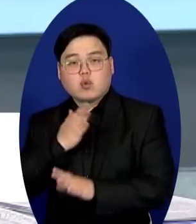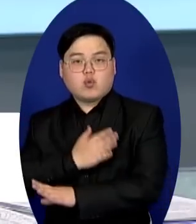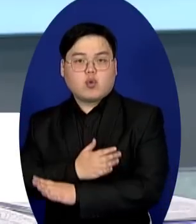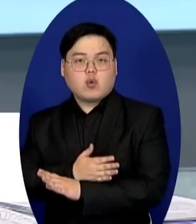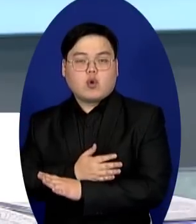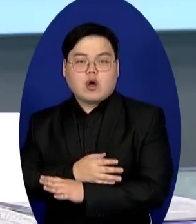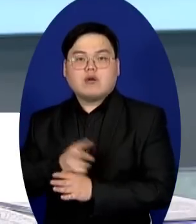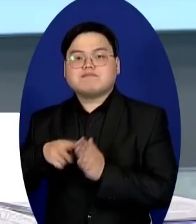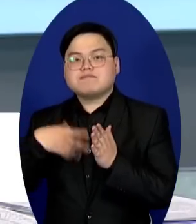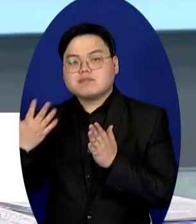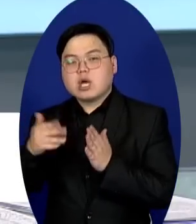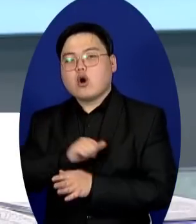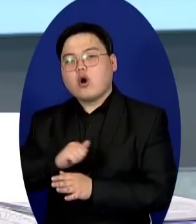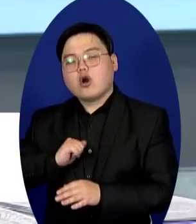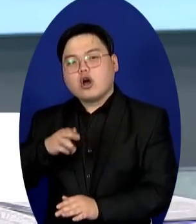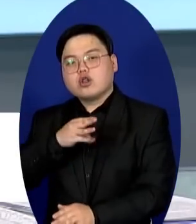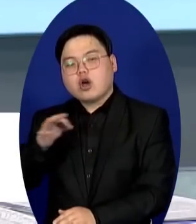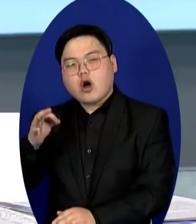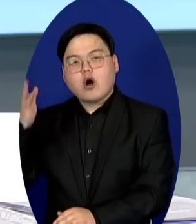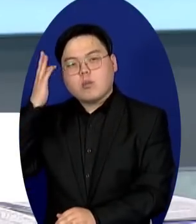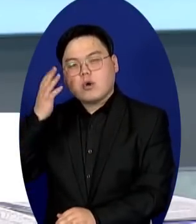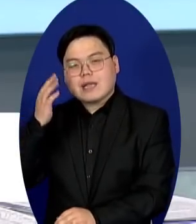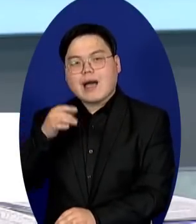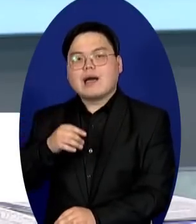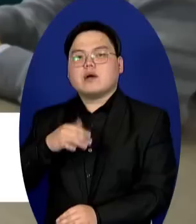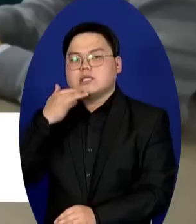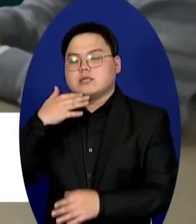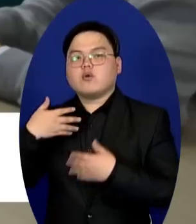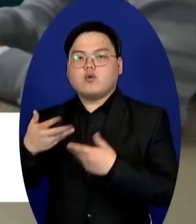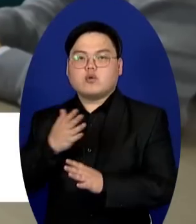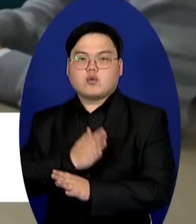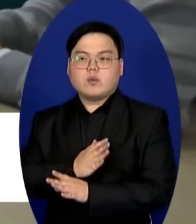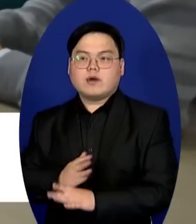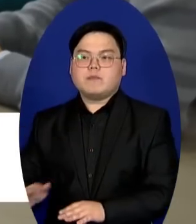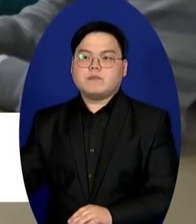илтгэсэн байна. Мөн өөрийнхөө математикийн аргачлалаасаа хуваалцсан байна.